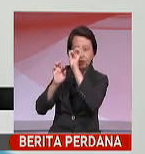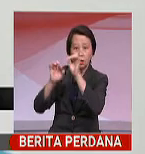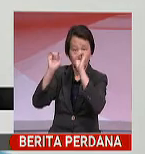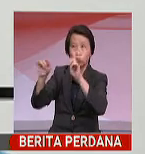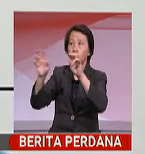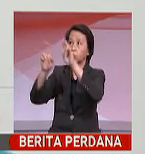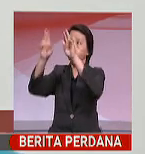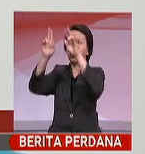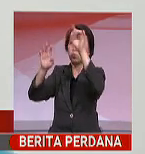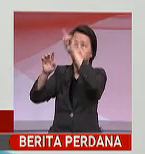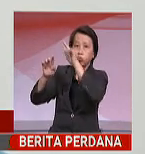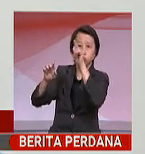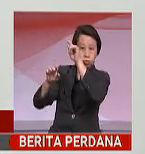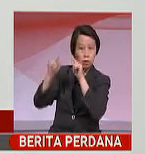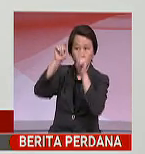di dalam udara